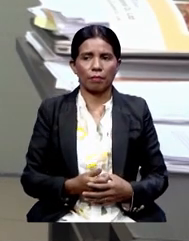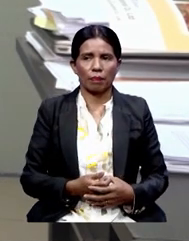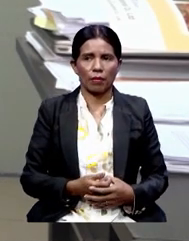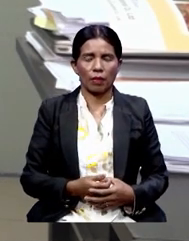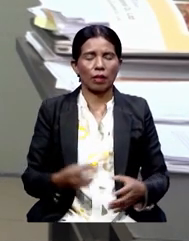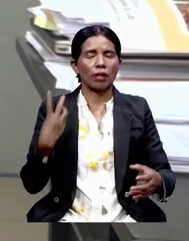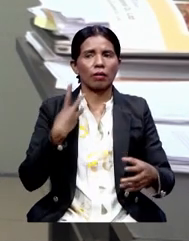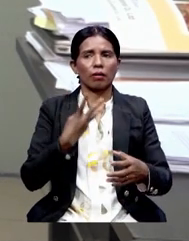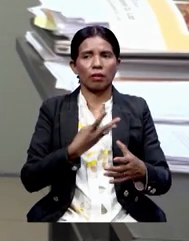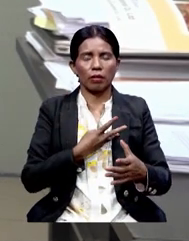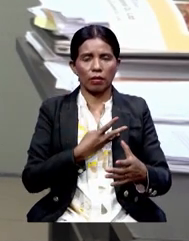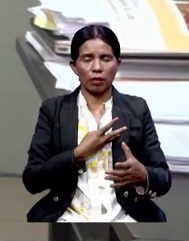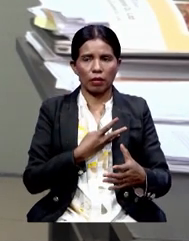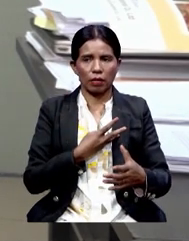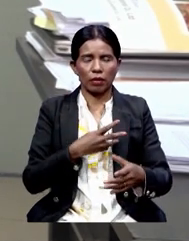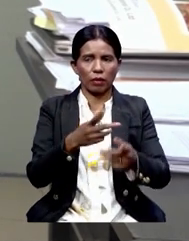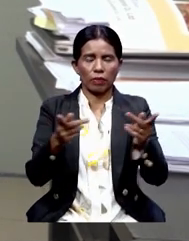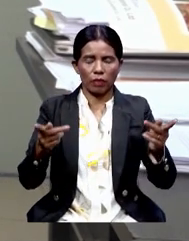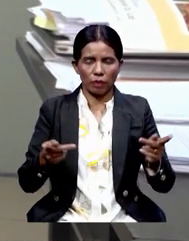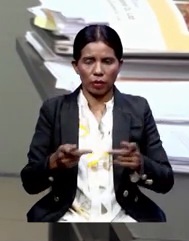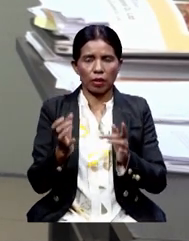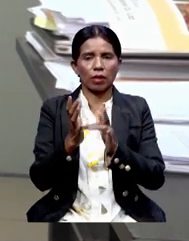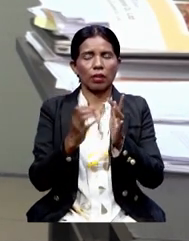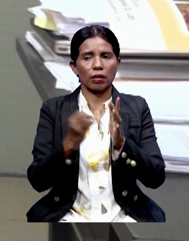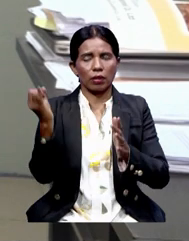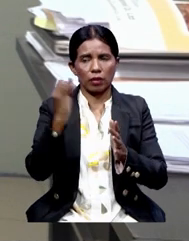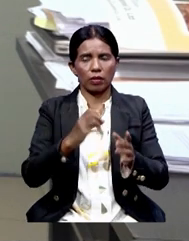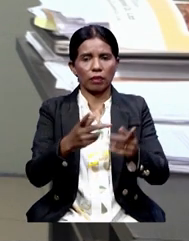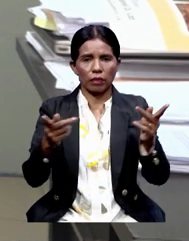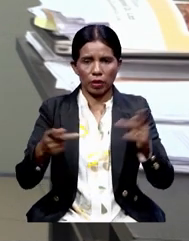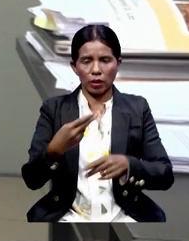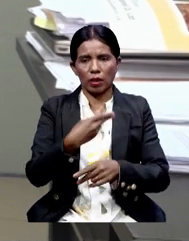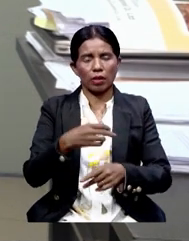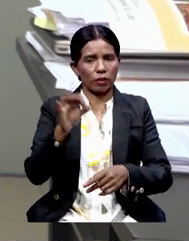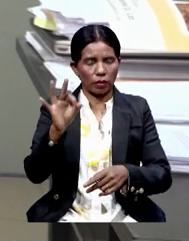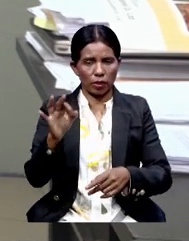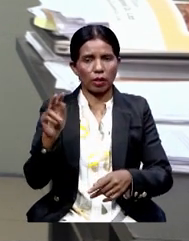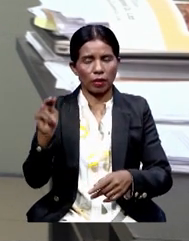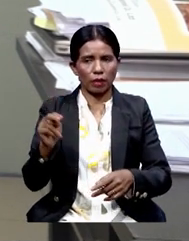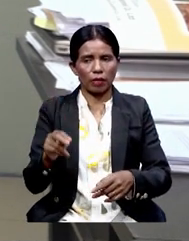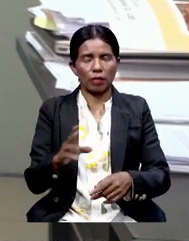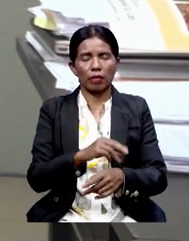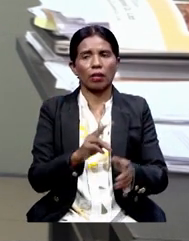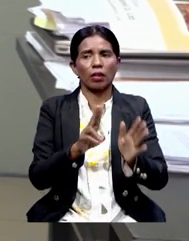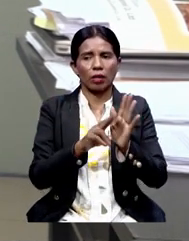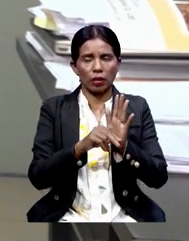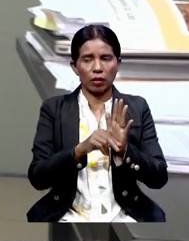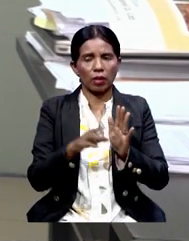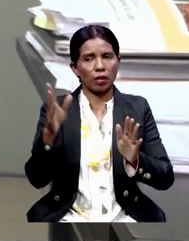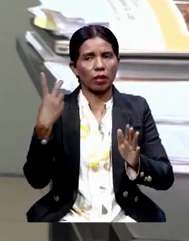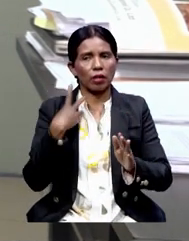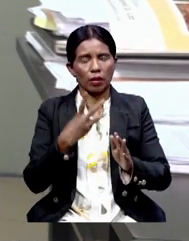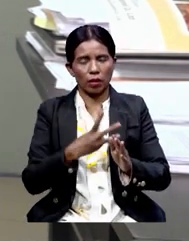ita nia fati in turistico li leo bare a Cristo Rei no mos ni orario maka ia ne bai